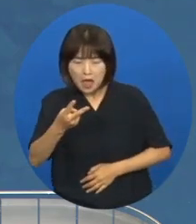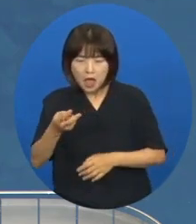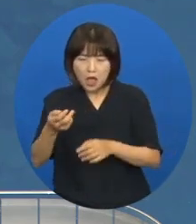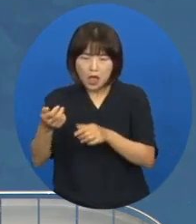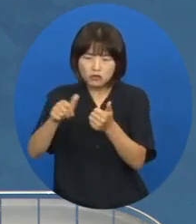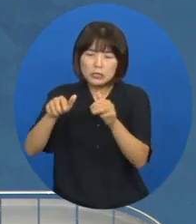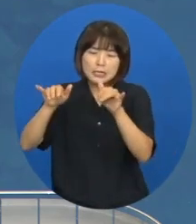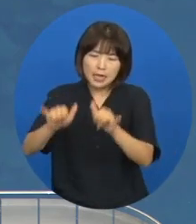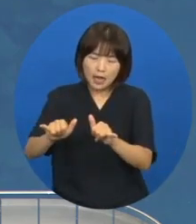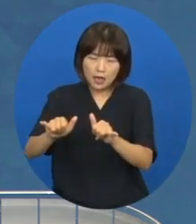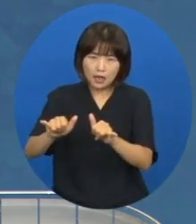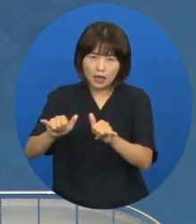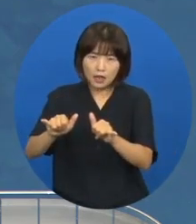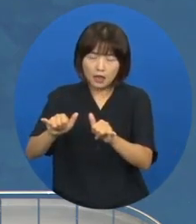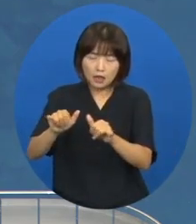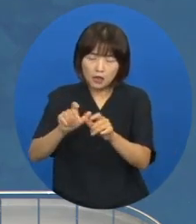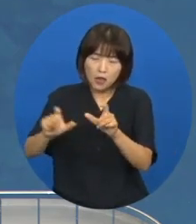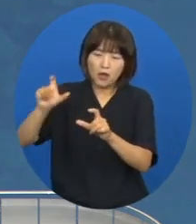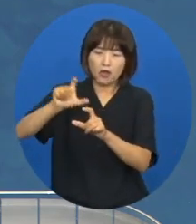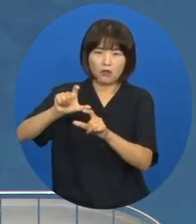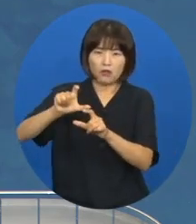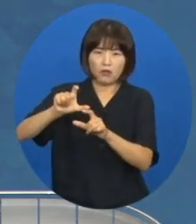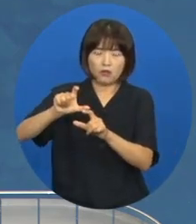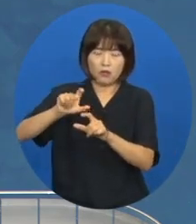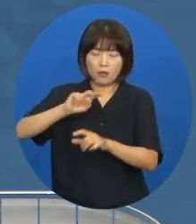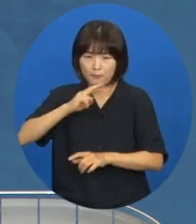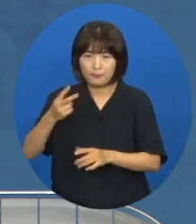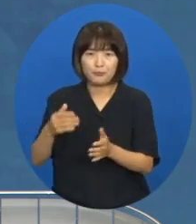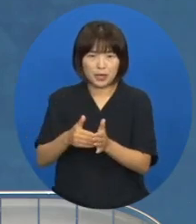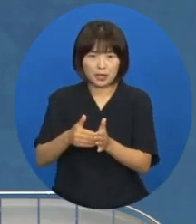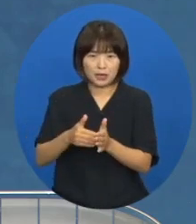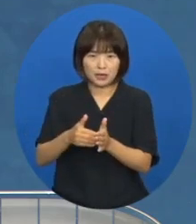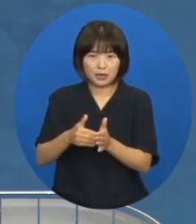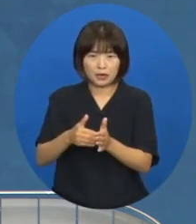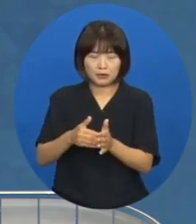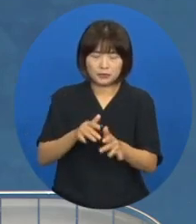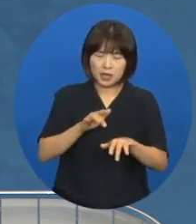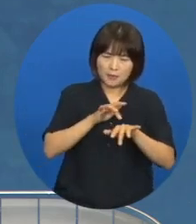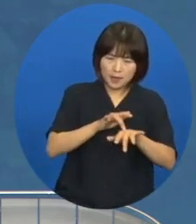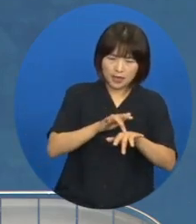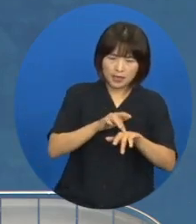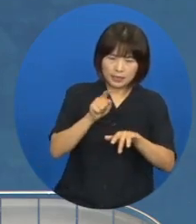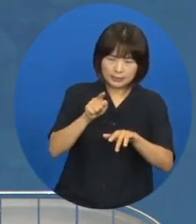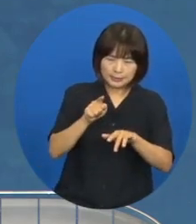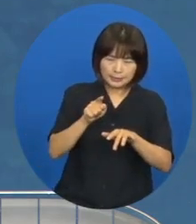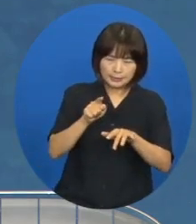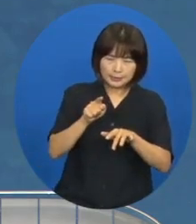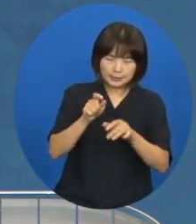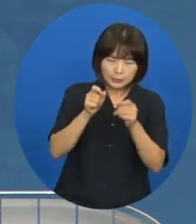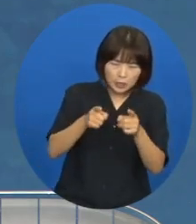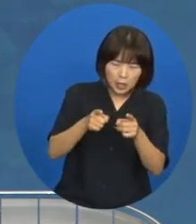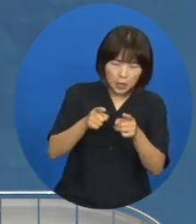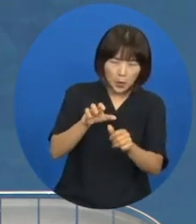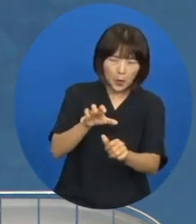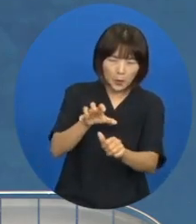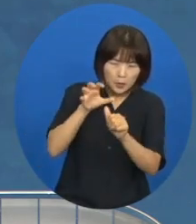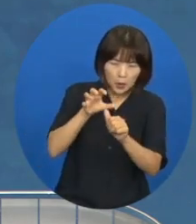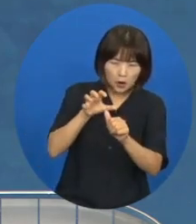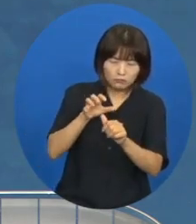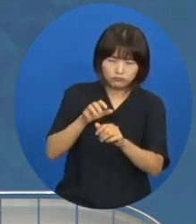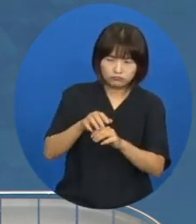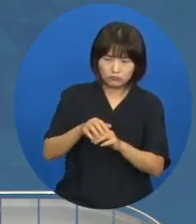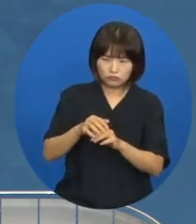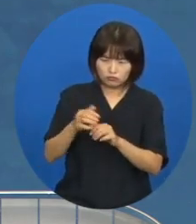자기 해석을 한 거죠. 마귀가 그 틈을 타고 단언합니다. 안 죽어. 결코 죽지